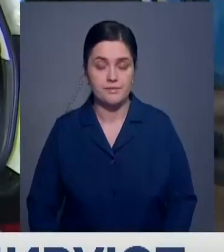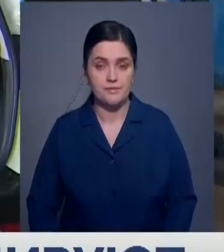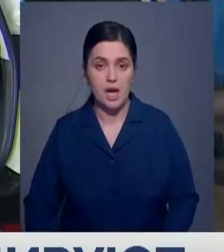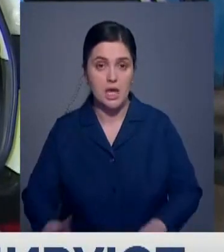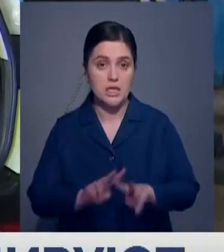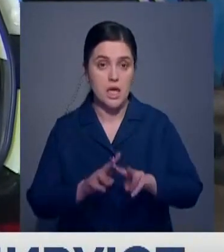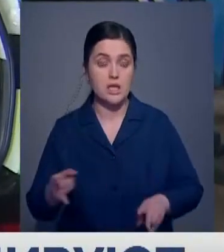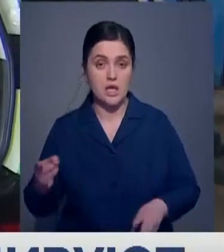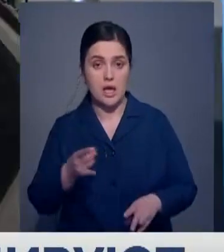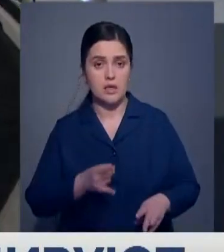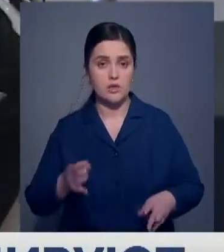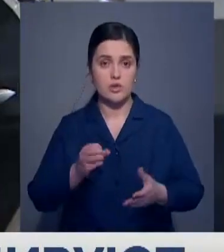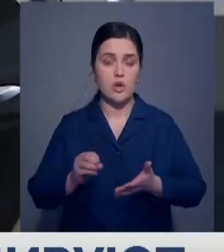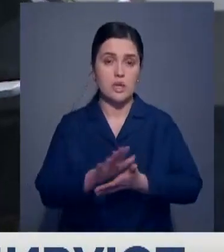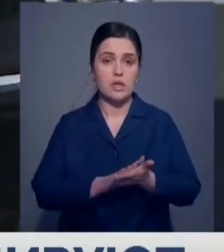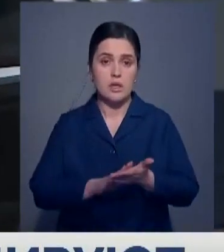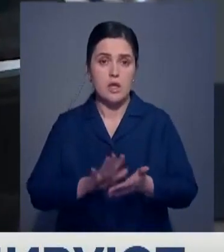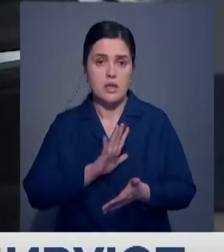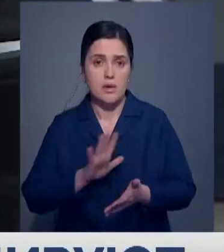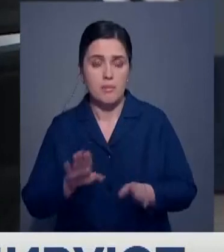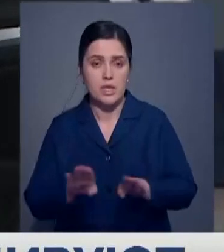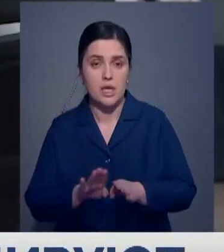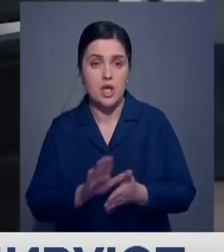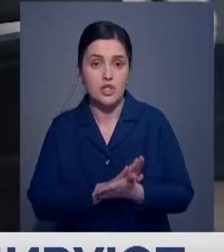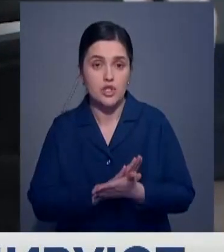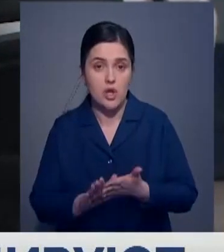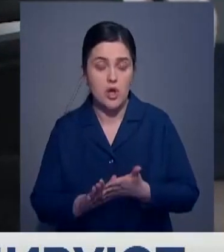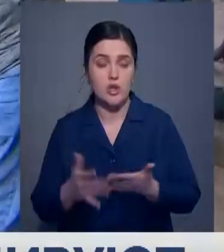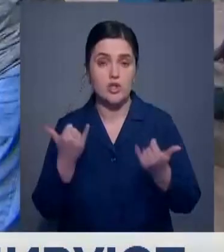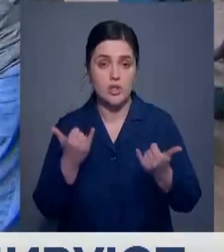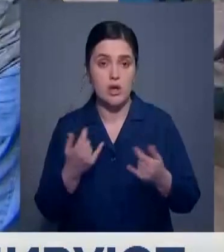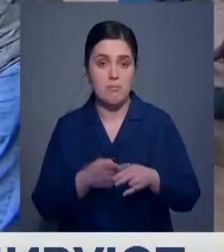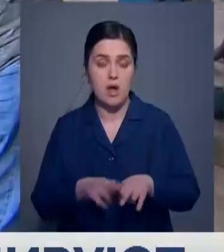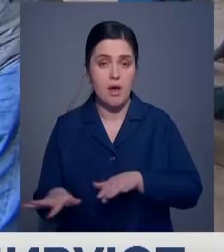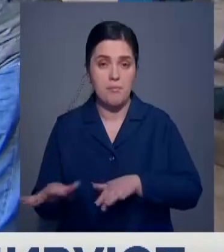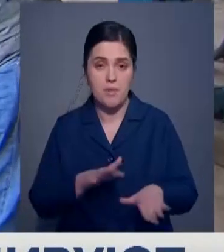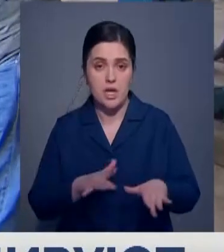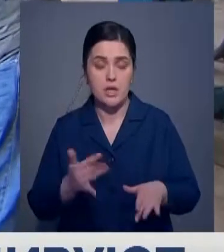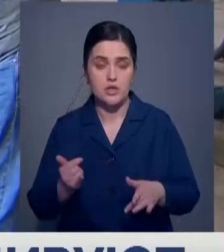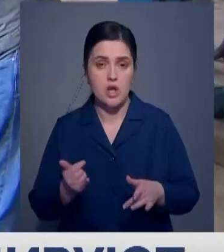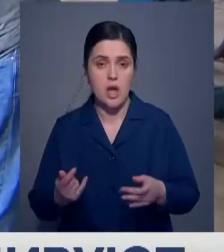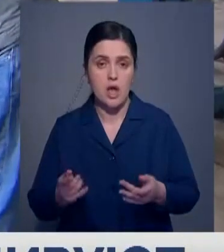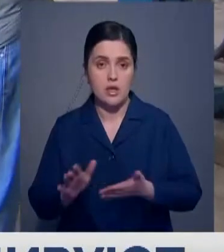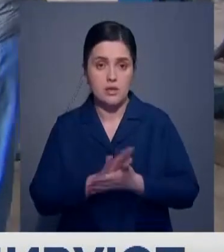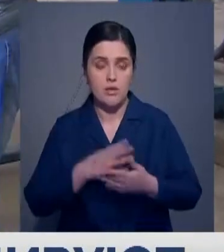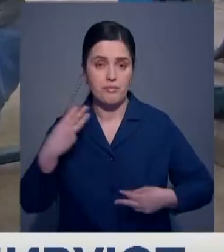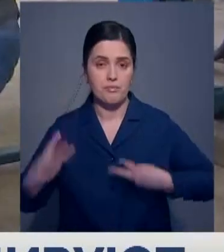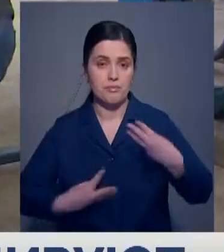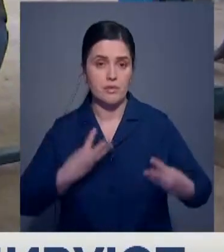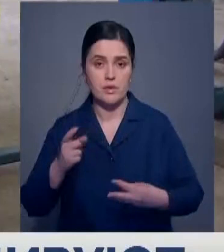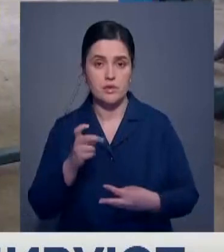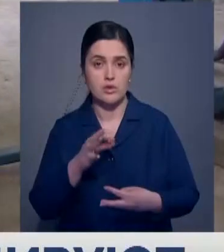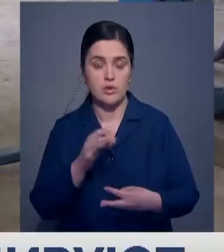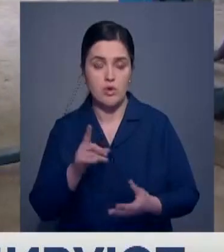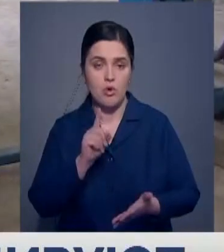Столичные такси еще никогда не были такими чистыми. В условиях повышенных мер санитарной безопасности после обычной мойки машины теперь